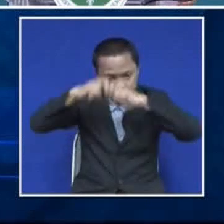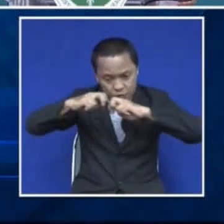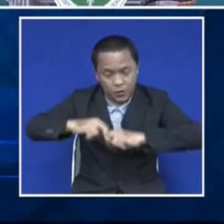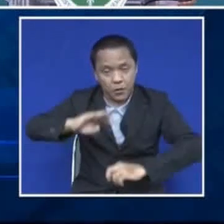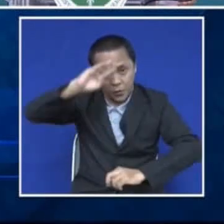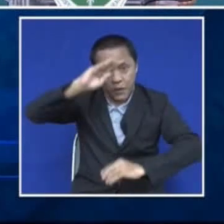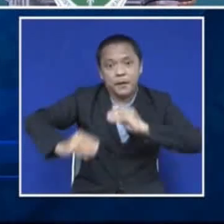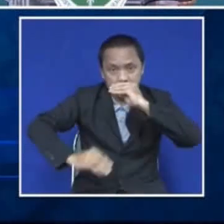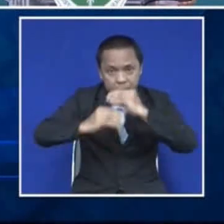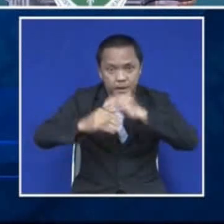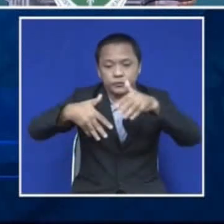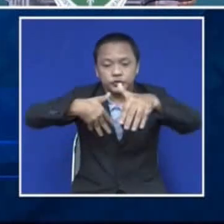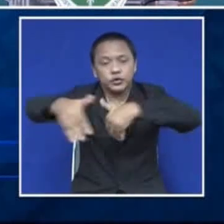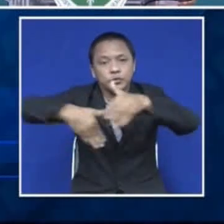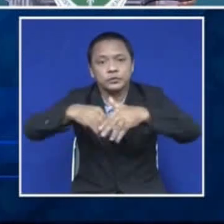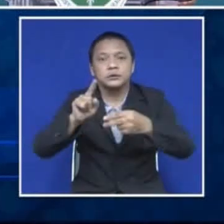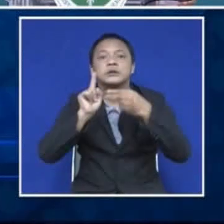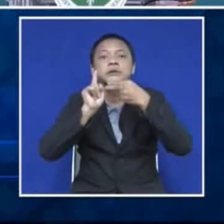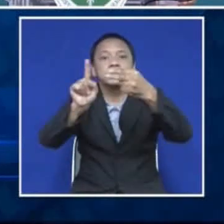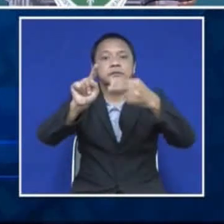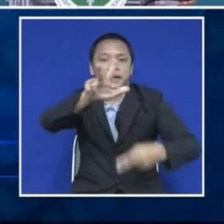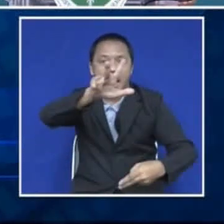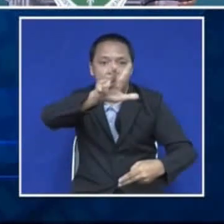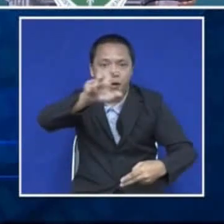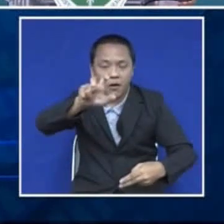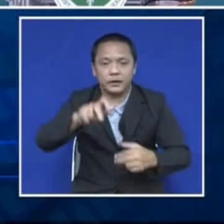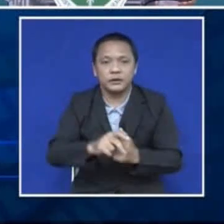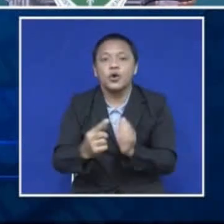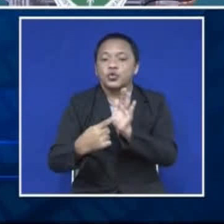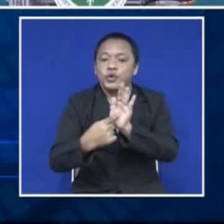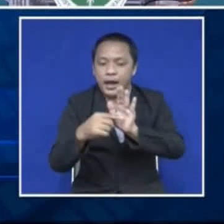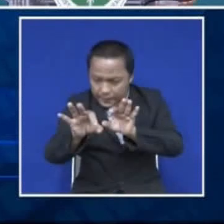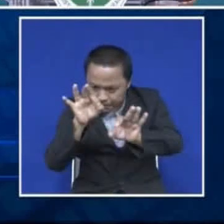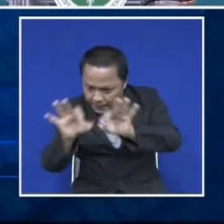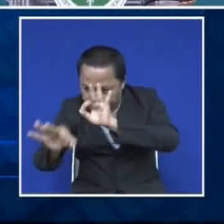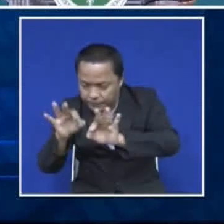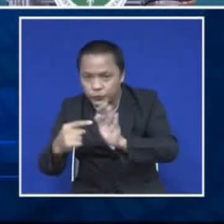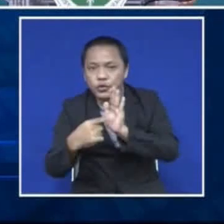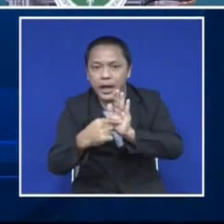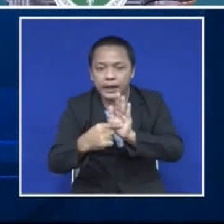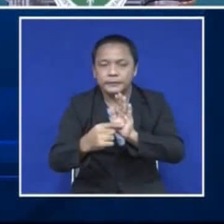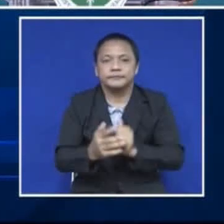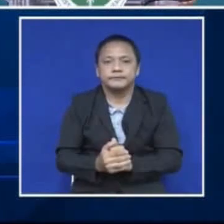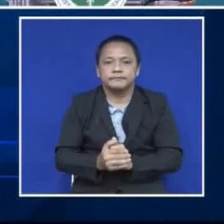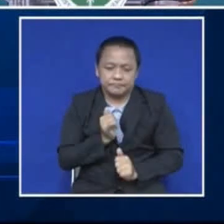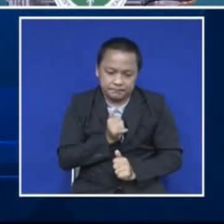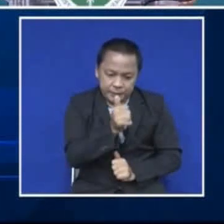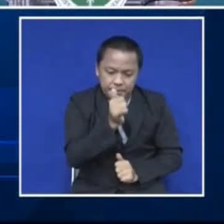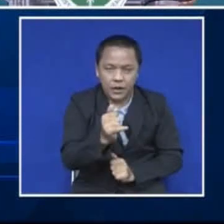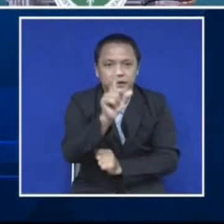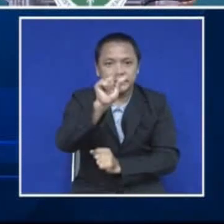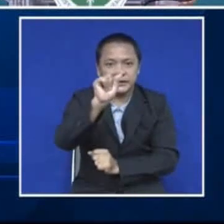ให้การรักษาดูแลแต่ไทยก็ต้องดูแลแรงงานต่างชาติด้วยอันนี้เป็นไปตามสิทธิมนุษยชนนะคะ